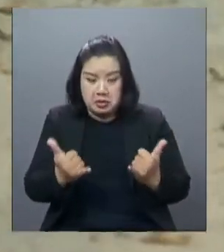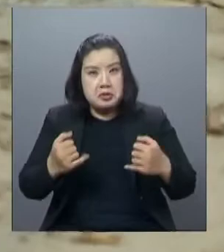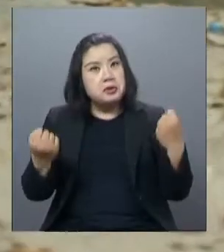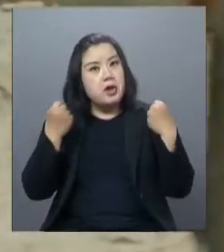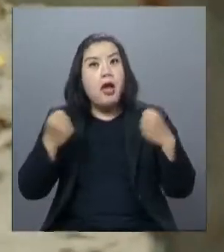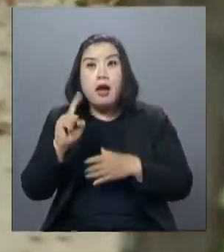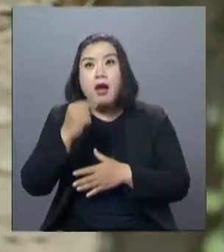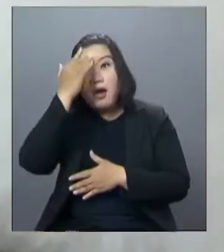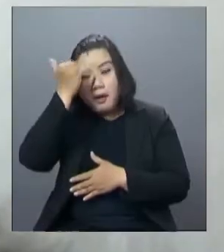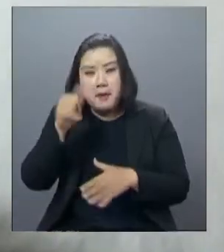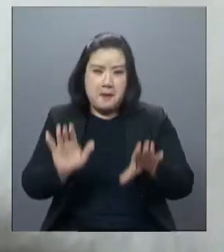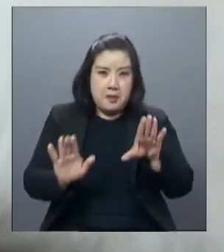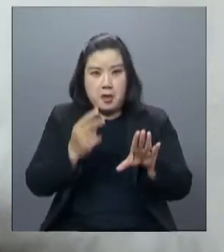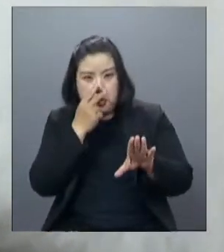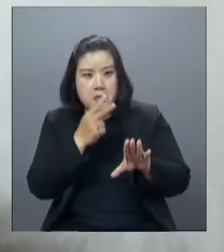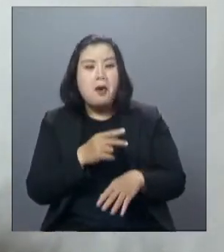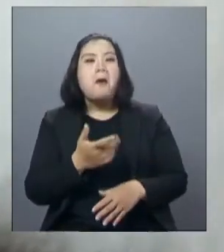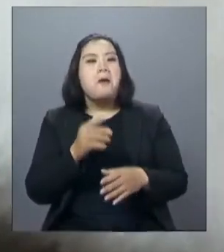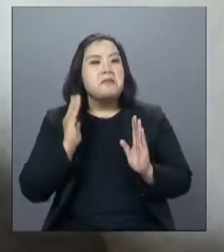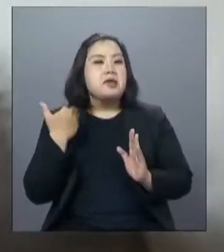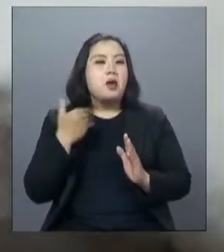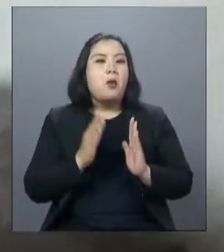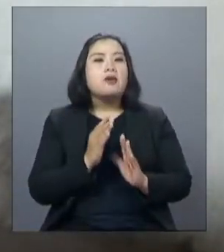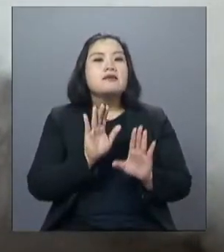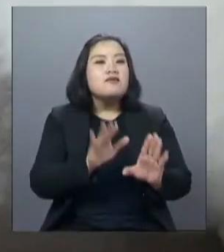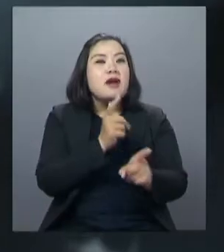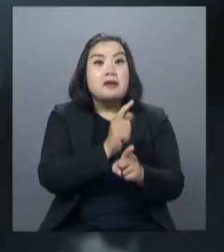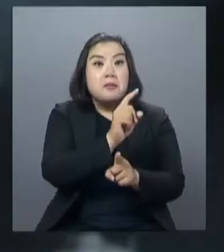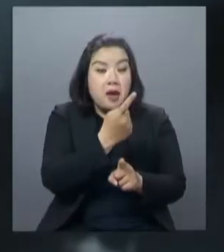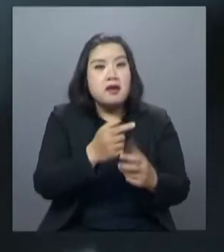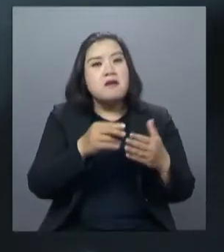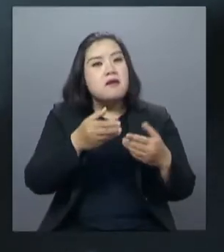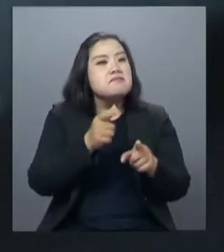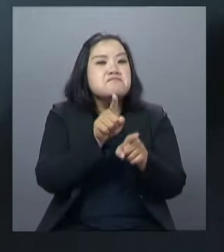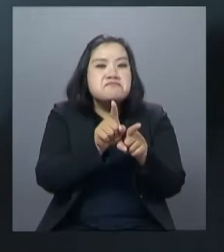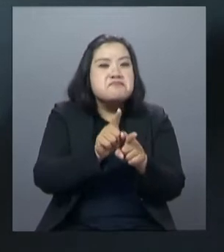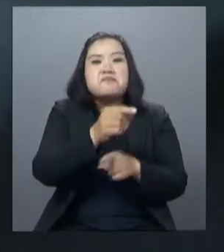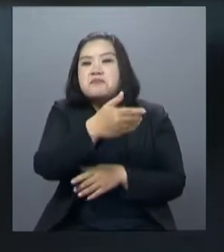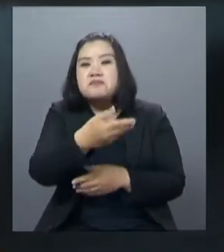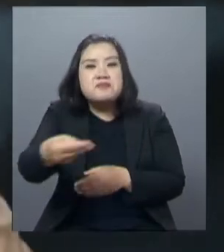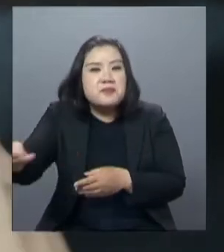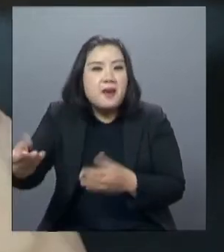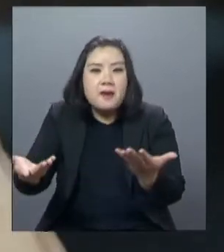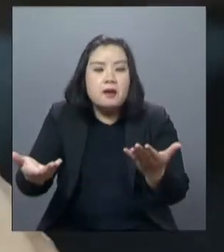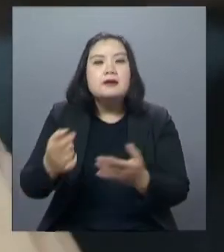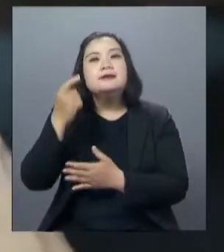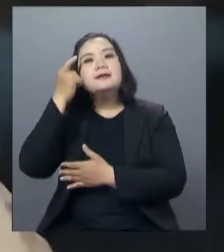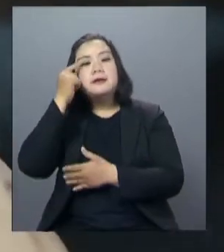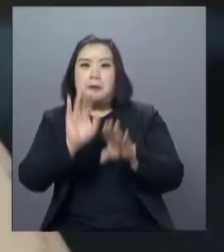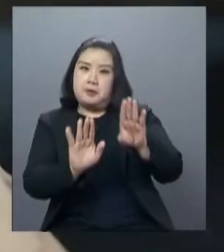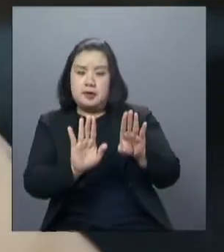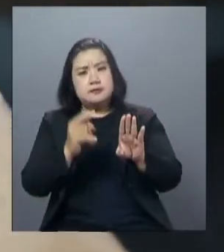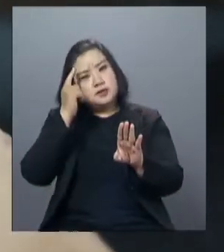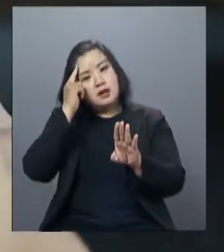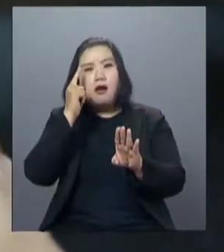แล้วก็ได้บ้านใหม่พี่ก็เลยคิดว่าถ้าเผื่อมีคนลุกขึ้นมาทำแบบนี้บ้